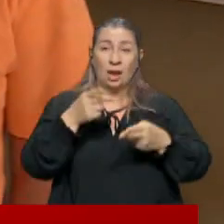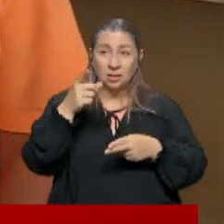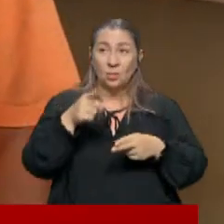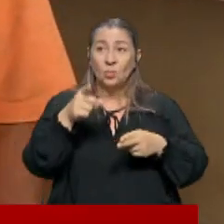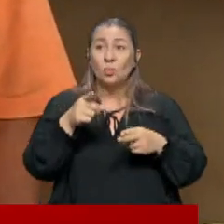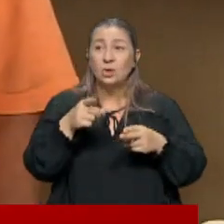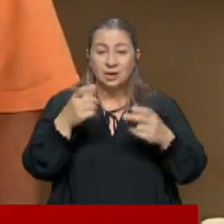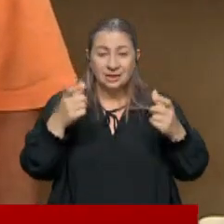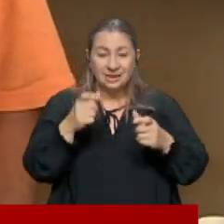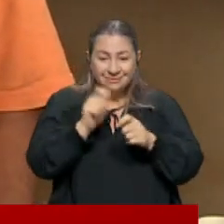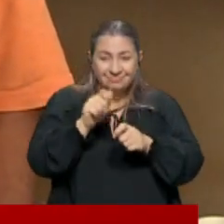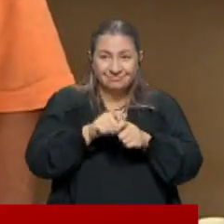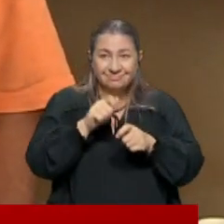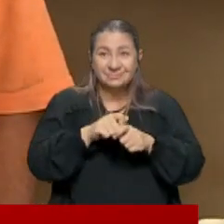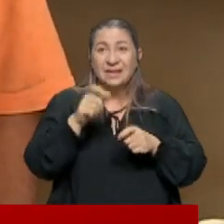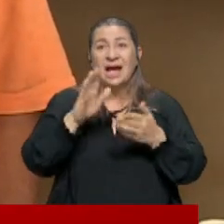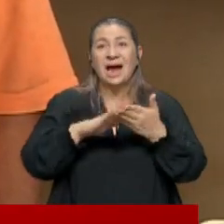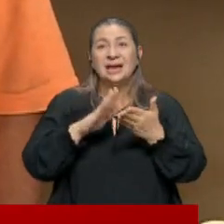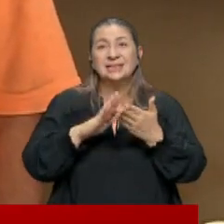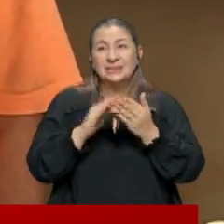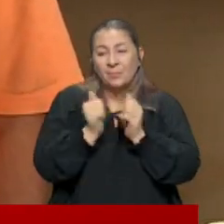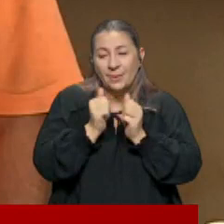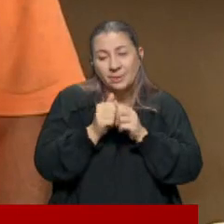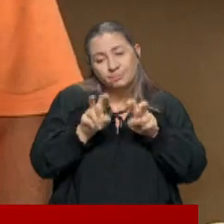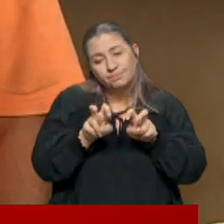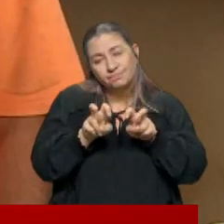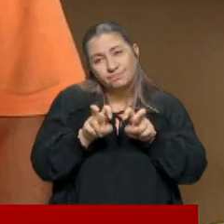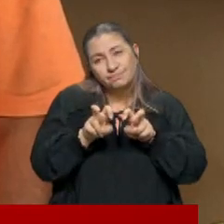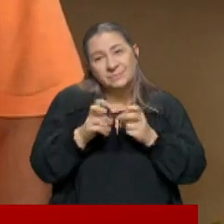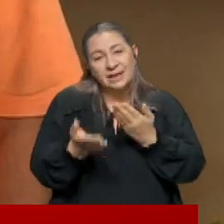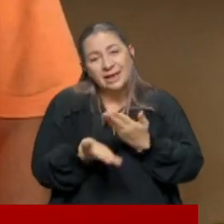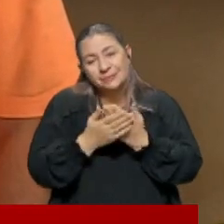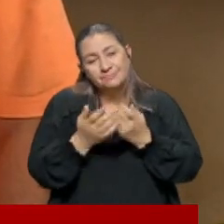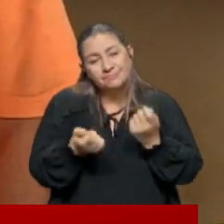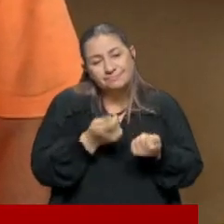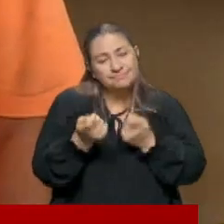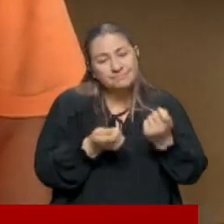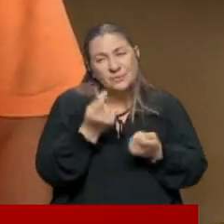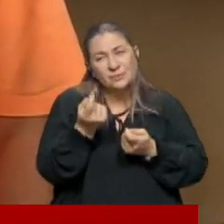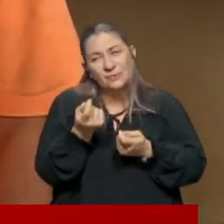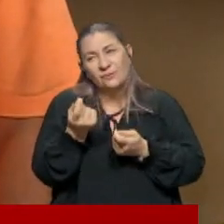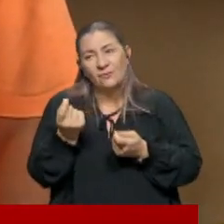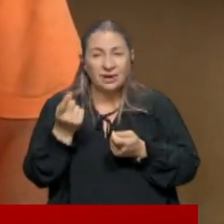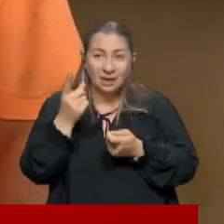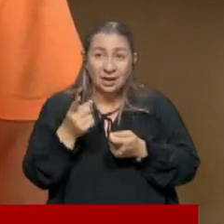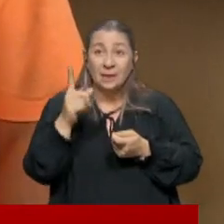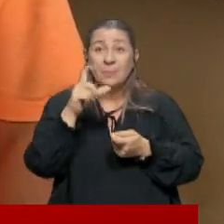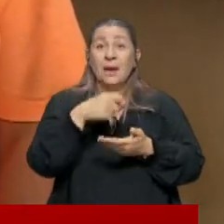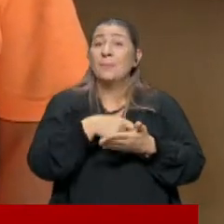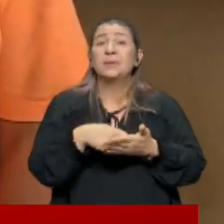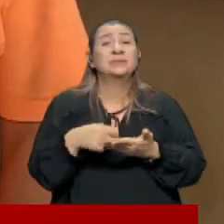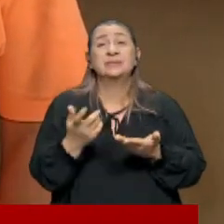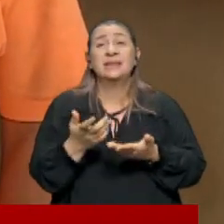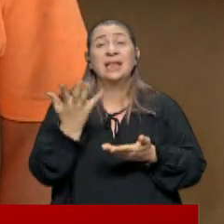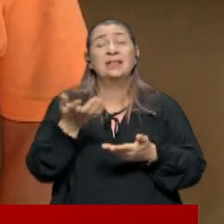ve bu tesisatçı dükkanında arkadaşının yanında durarak elinden geldiğince ona yardımcı olmaya çalışıyor. Aylık geliri